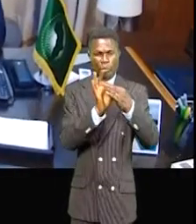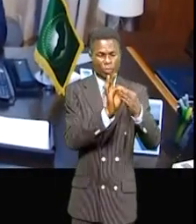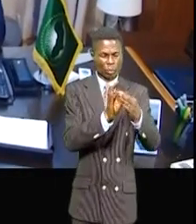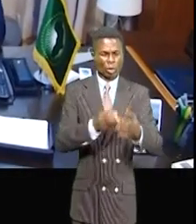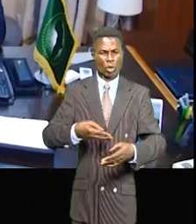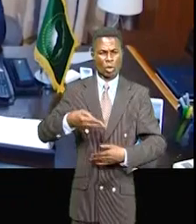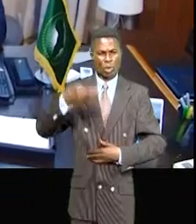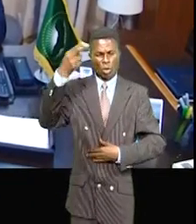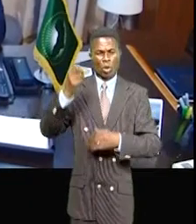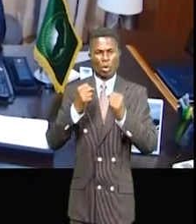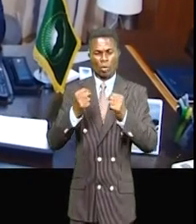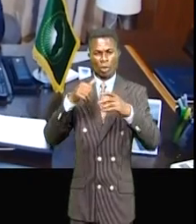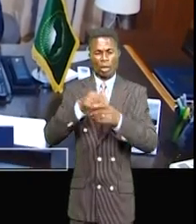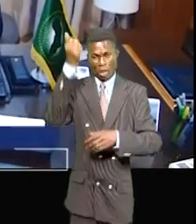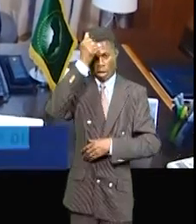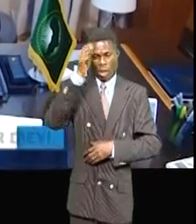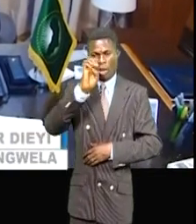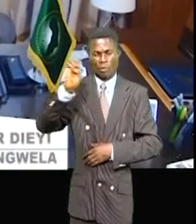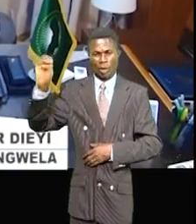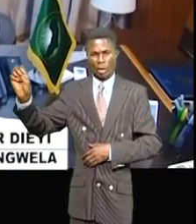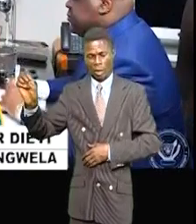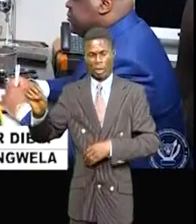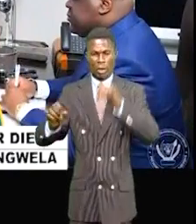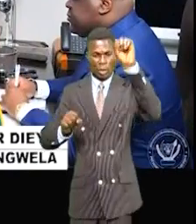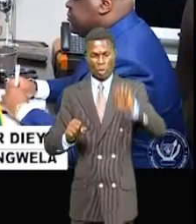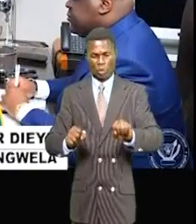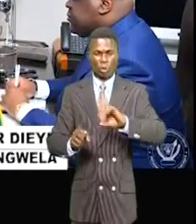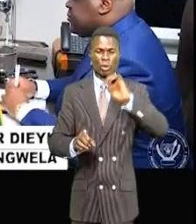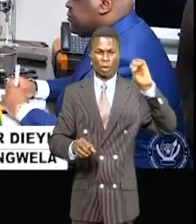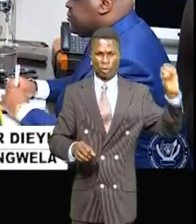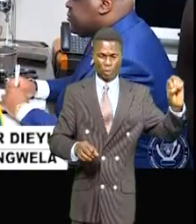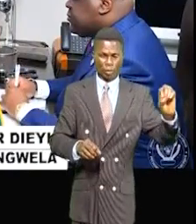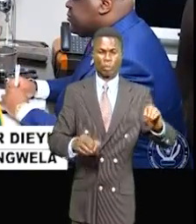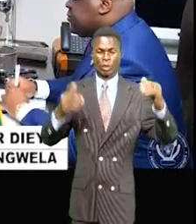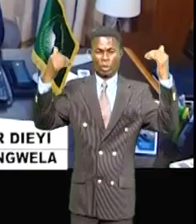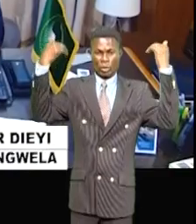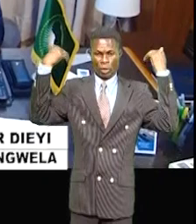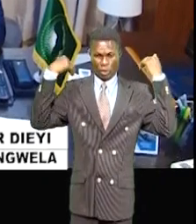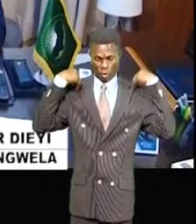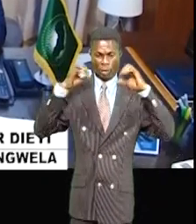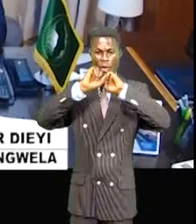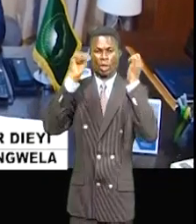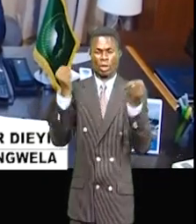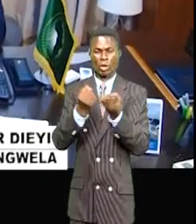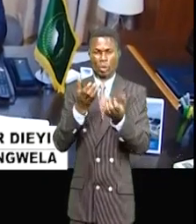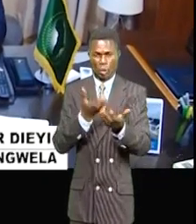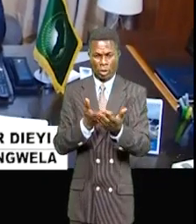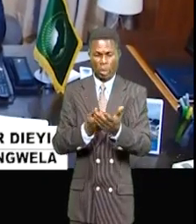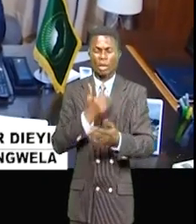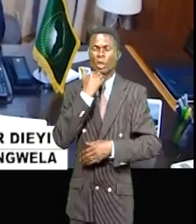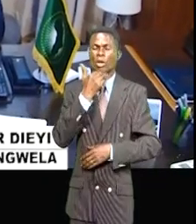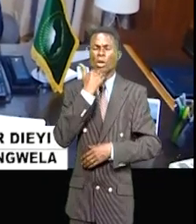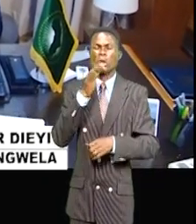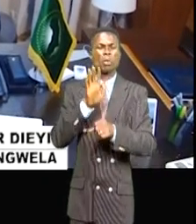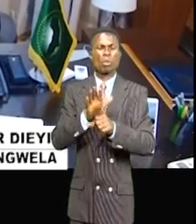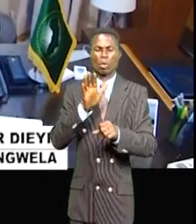débit dans l'Afrique de l'Est, Australe et de l'Ouest. Son PDG, Strive Maïsiwa, est un homme d'affaires,